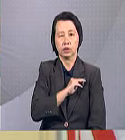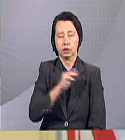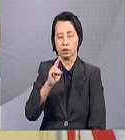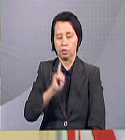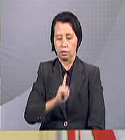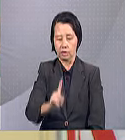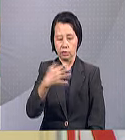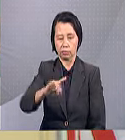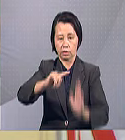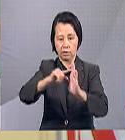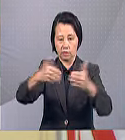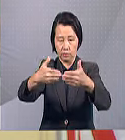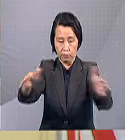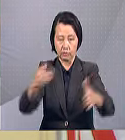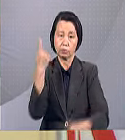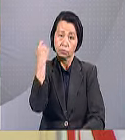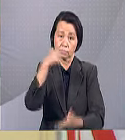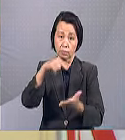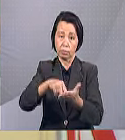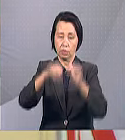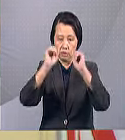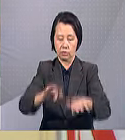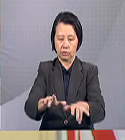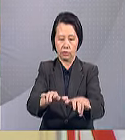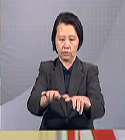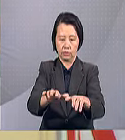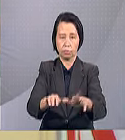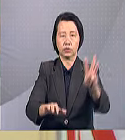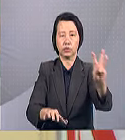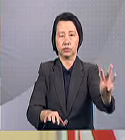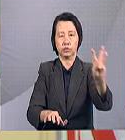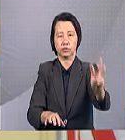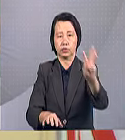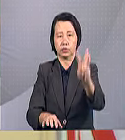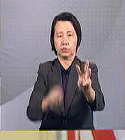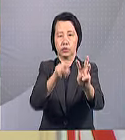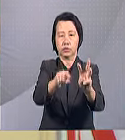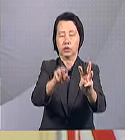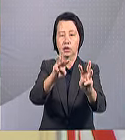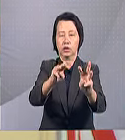telah dilancarkan baru-baru ini dan boleh dilayari di